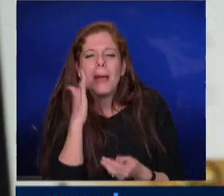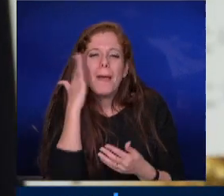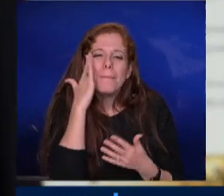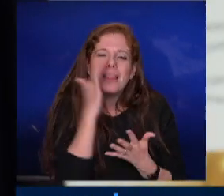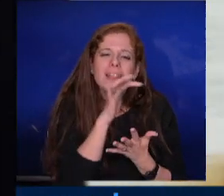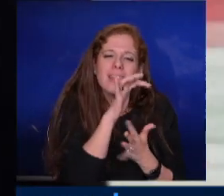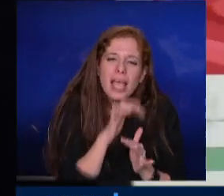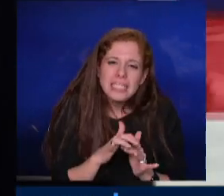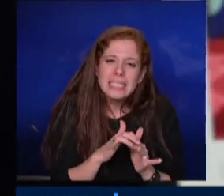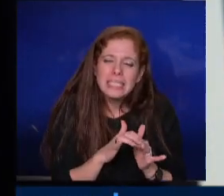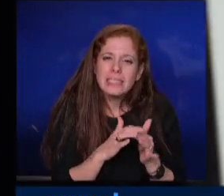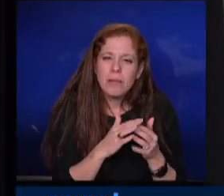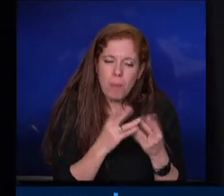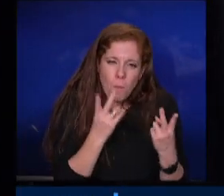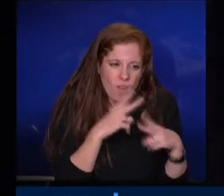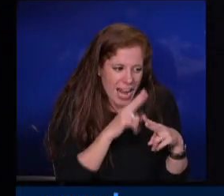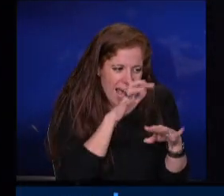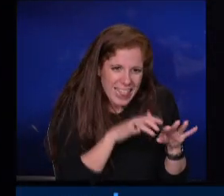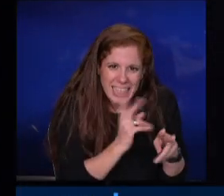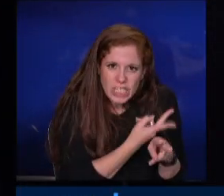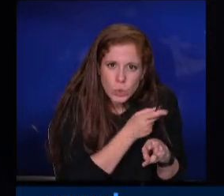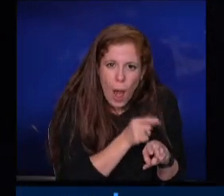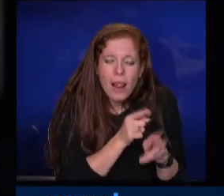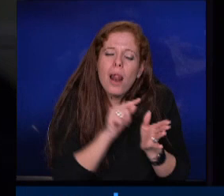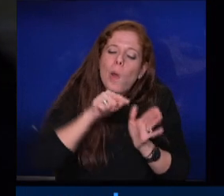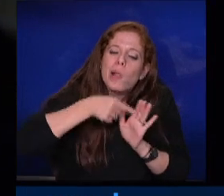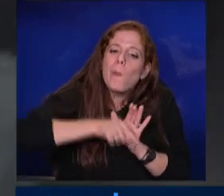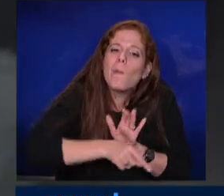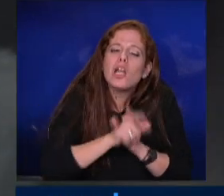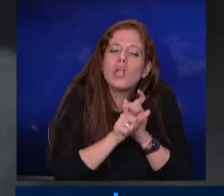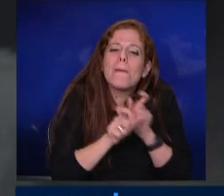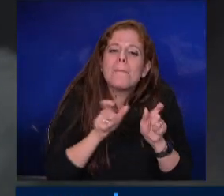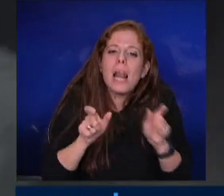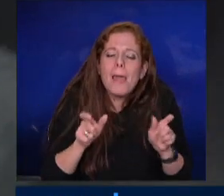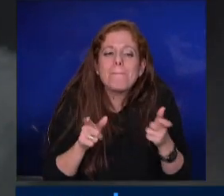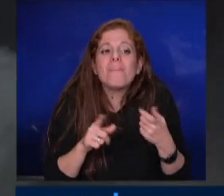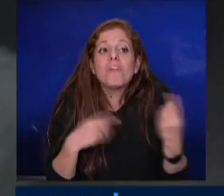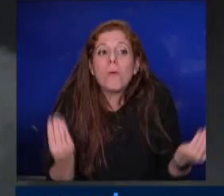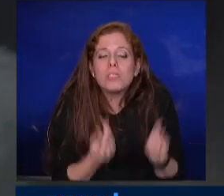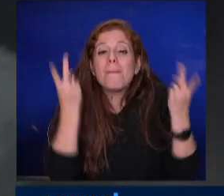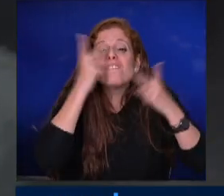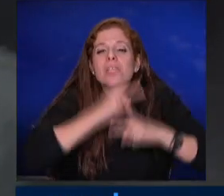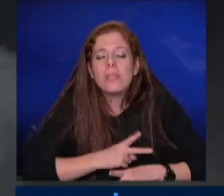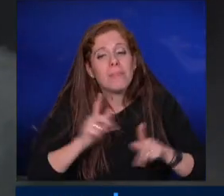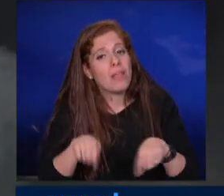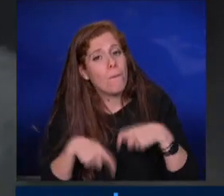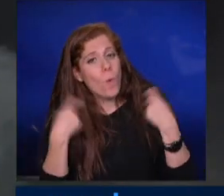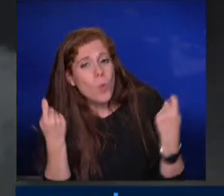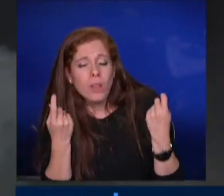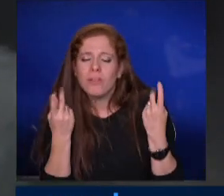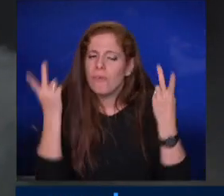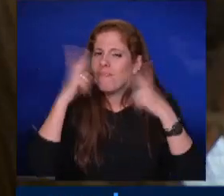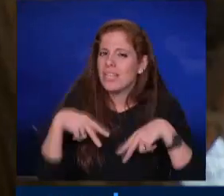במובן הטקסטואלי שלו, אלא הם גם יורדים לעומקן של מילים, ובאמצעותם מבינים תרבויות,